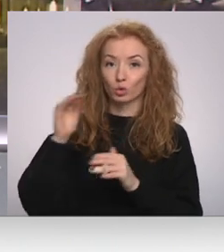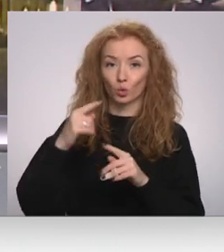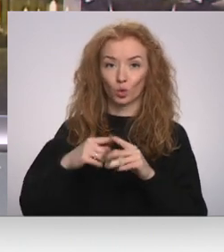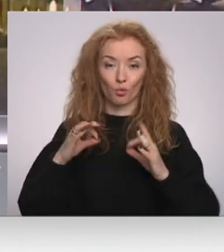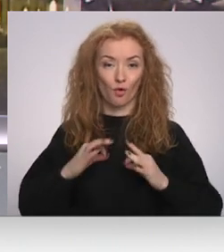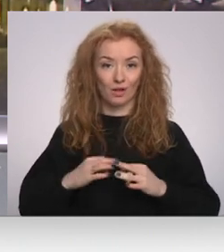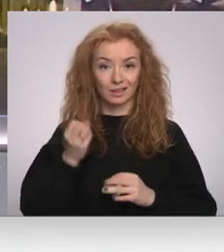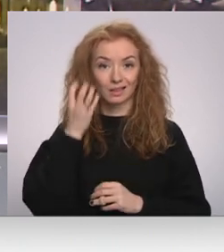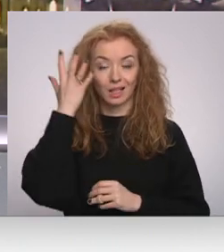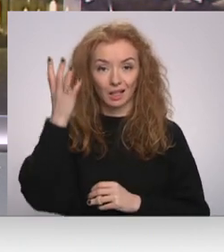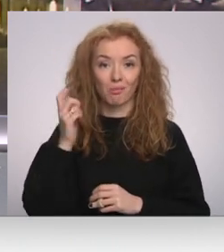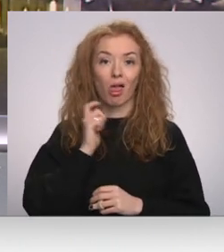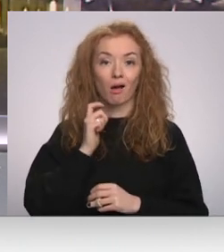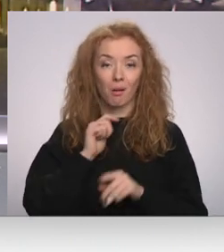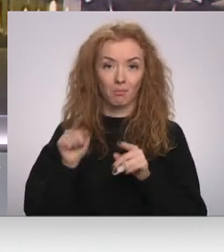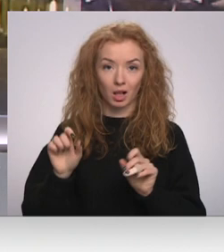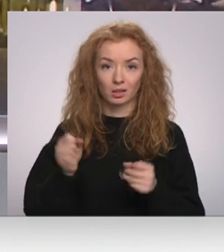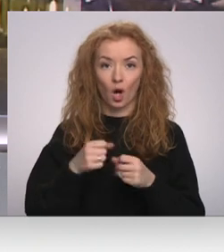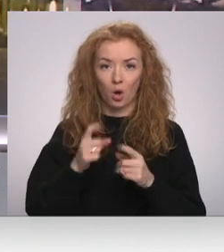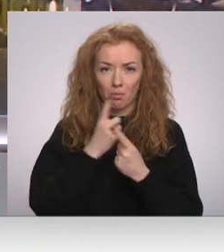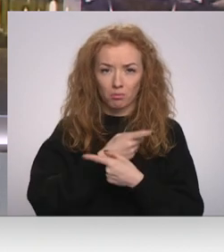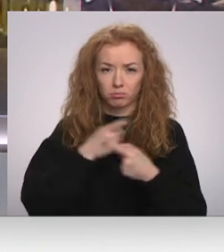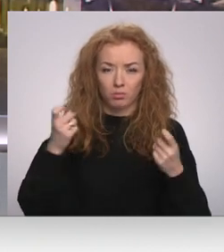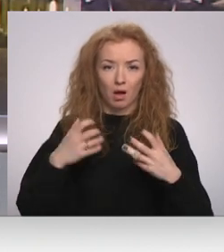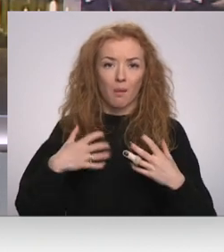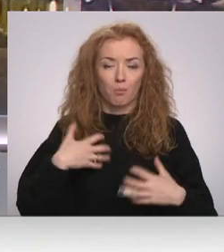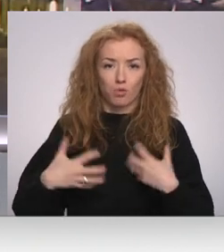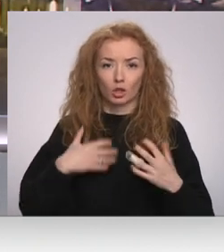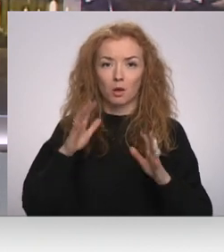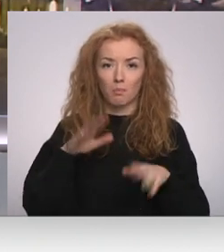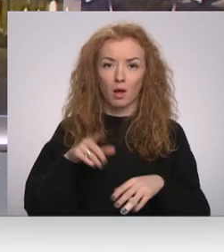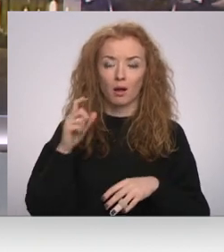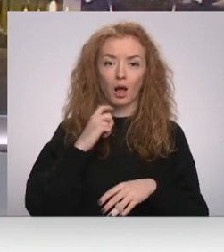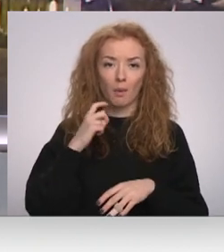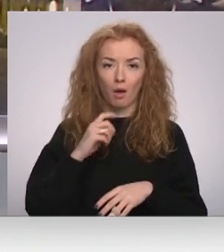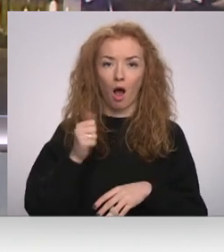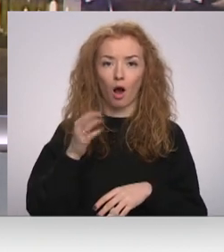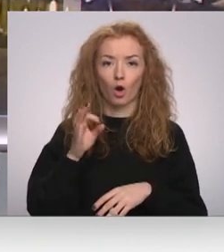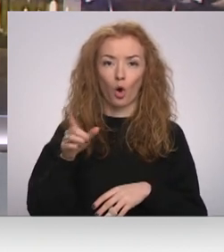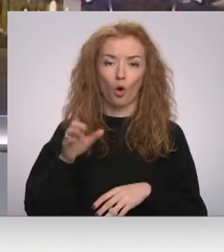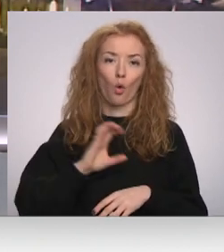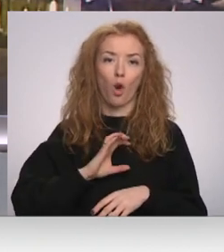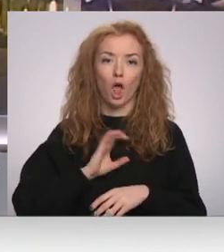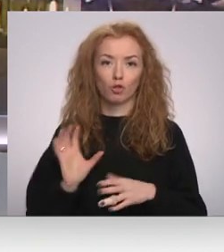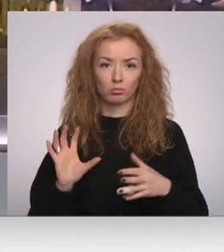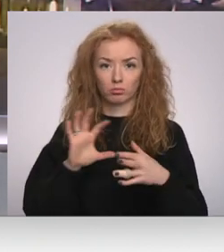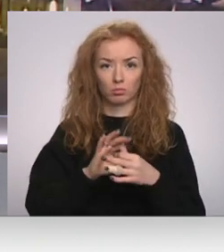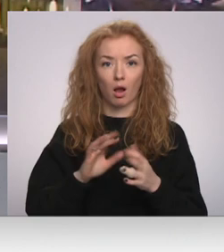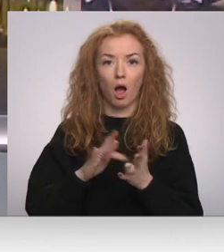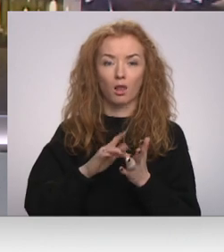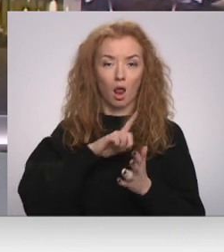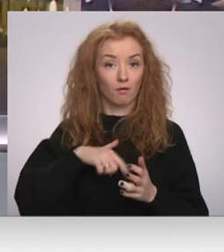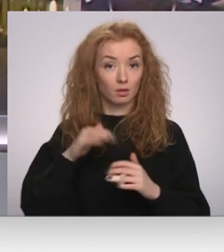profesionālajā izglītībā Jēkabpilī strauji izplatījušās bažas par Jēkabpils agrobiznesa koledžas iespējamu pievienošanu kādai no Latvijas